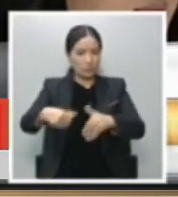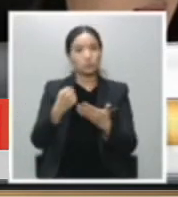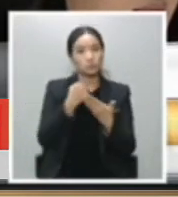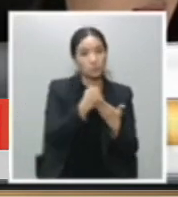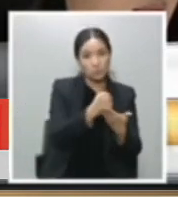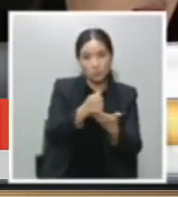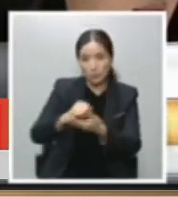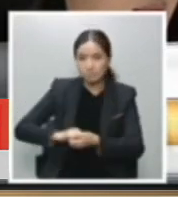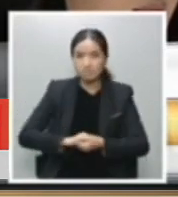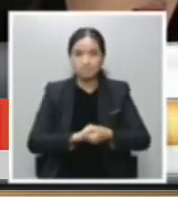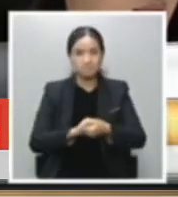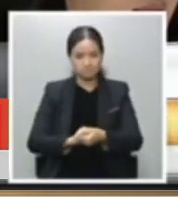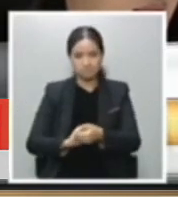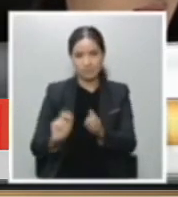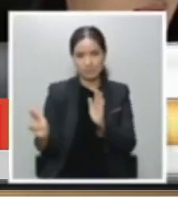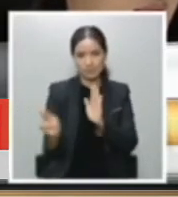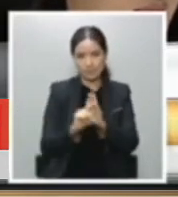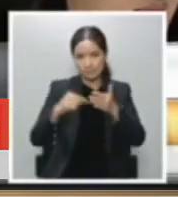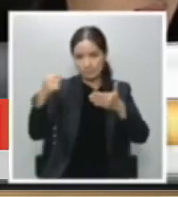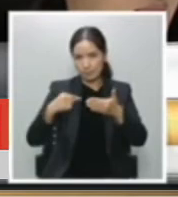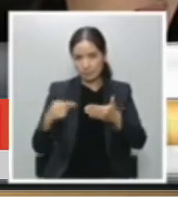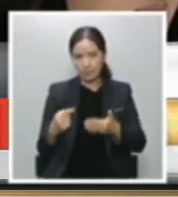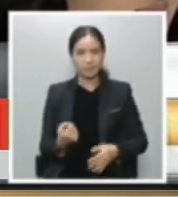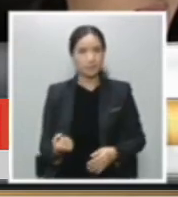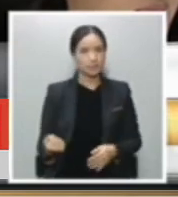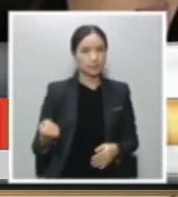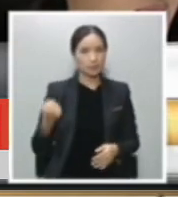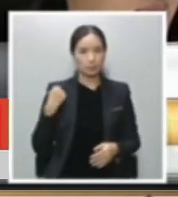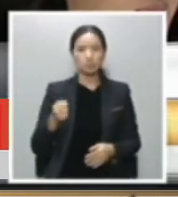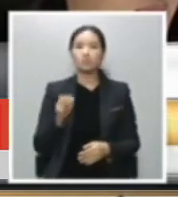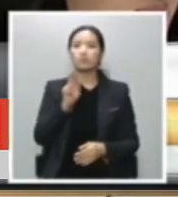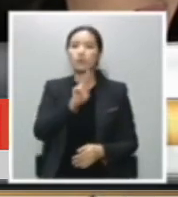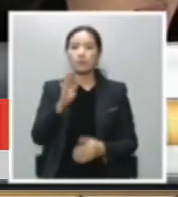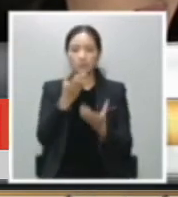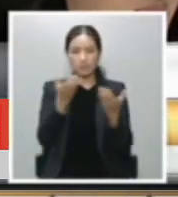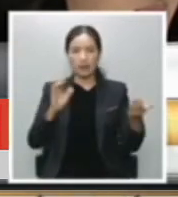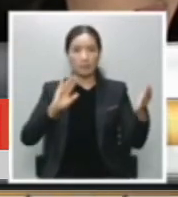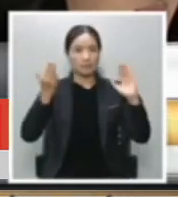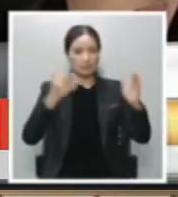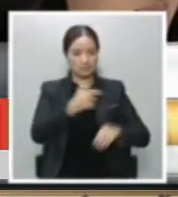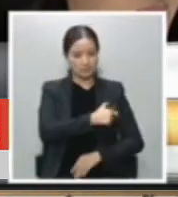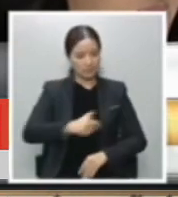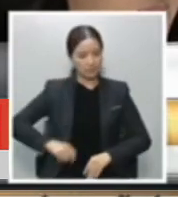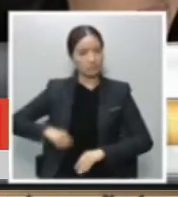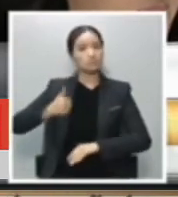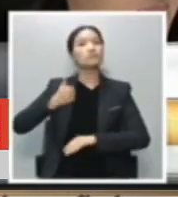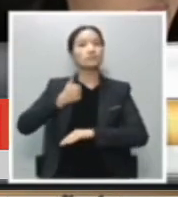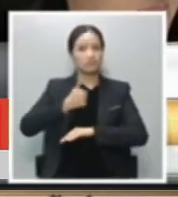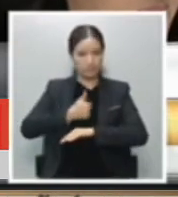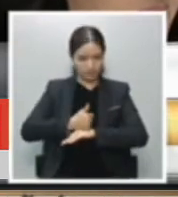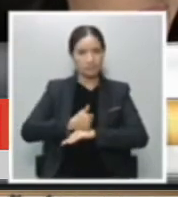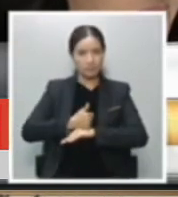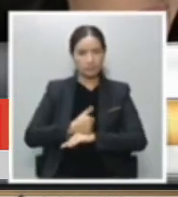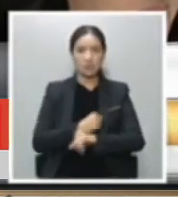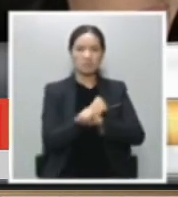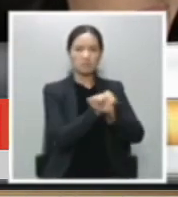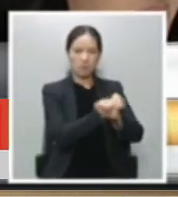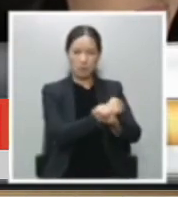ยกันสร้างหลักเกณฑ์ที่เข้มแข็งเพื่อรักษาไว้ซึ่งระบอบประชาธิปไตยอันมีพระมหากษัตริย์เป็นประมุขและป้